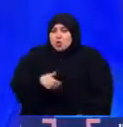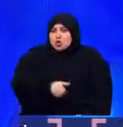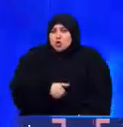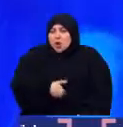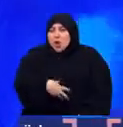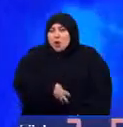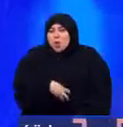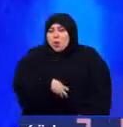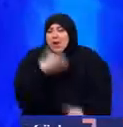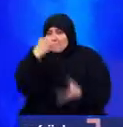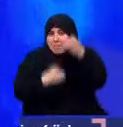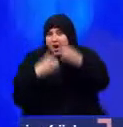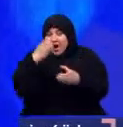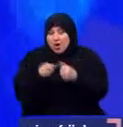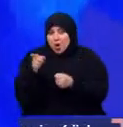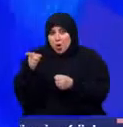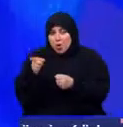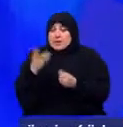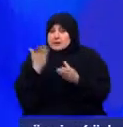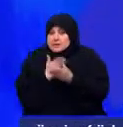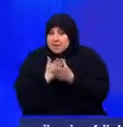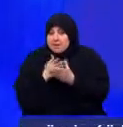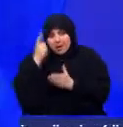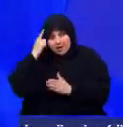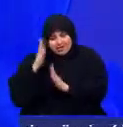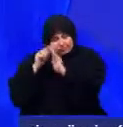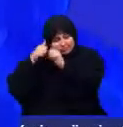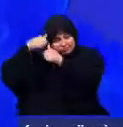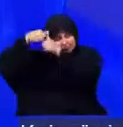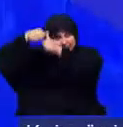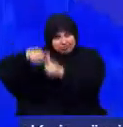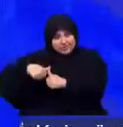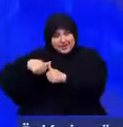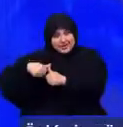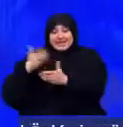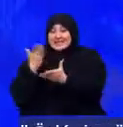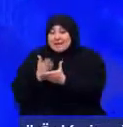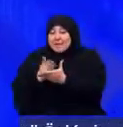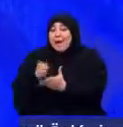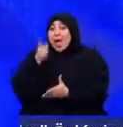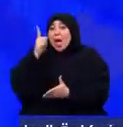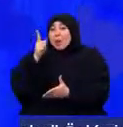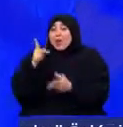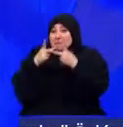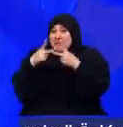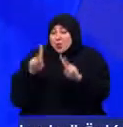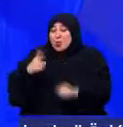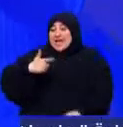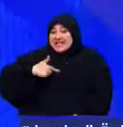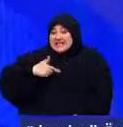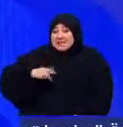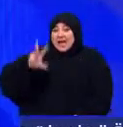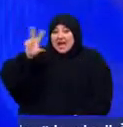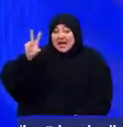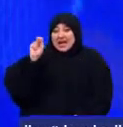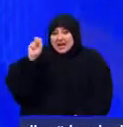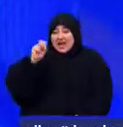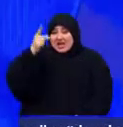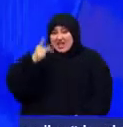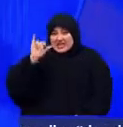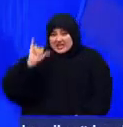وهذه العبارة أريد أن أحتفظ بها لأنها هي تصويرية وهي غاية في الدقة